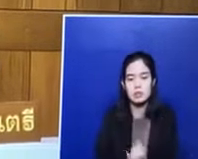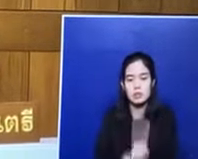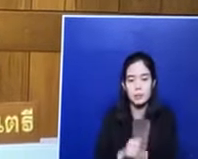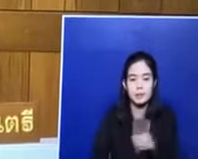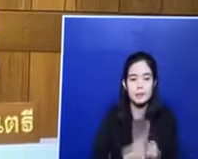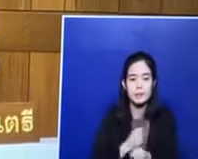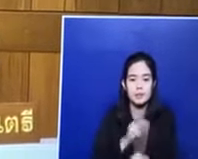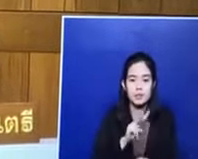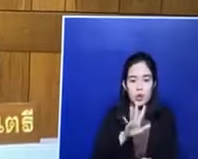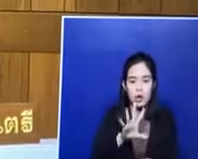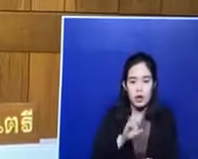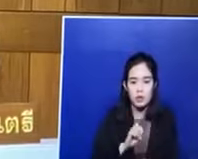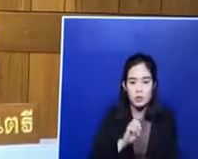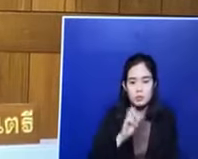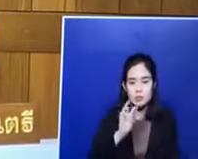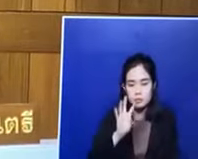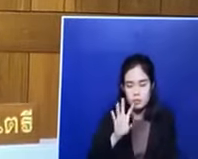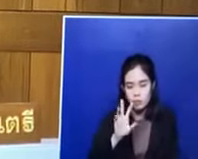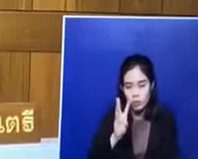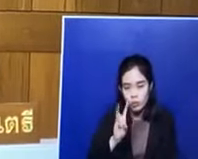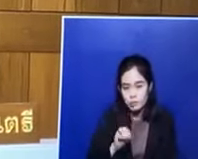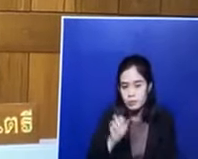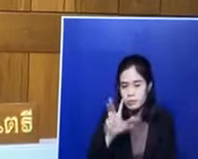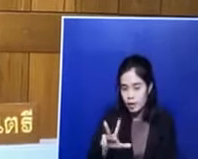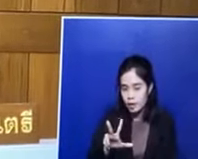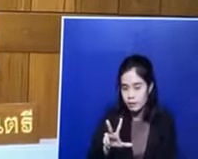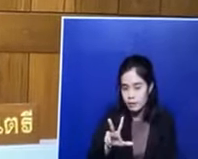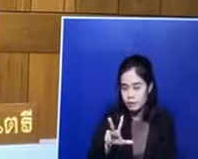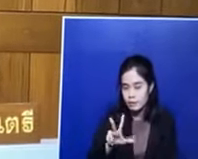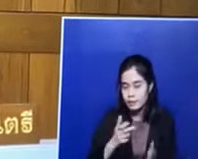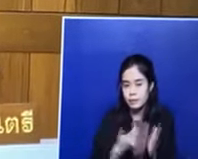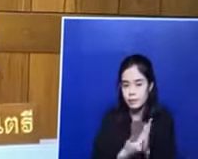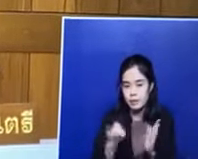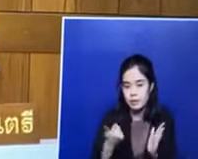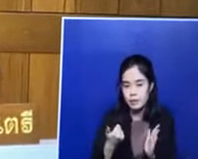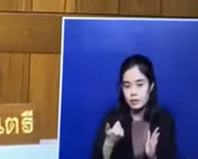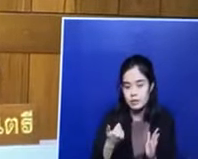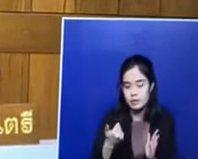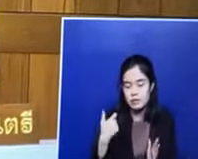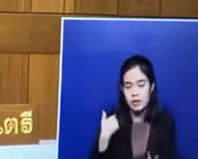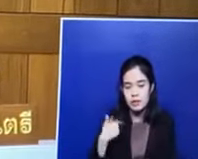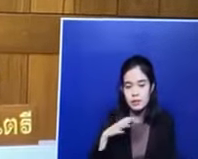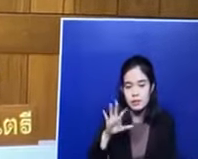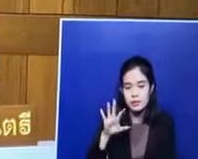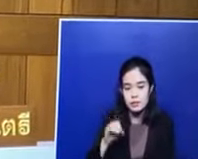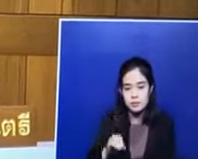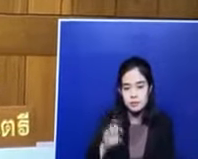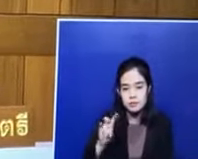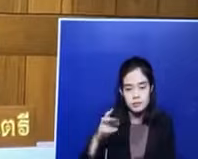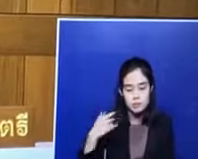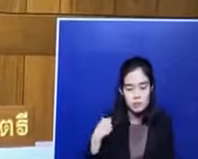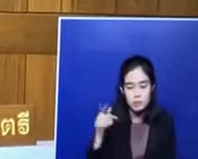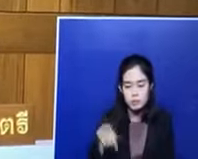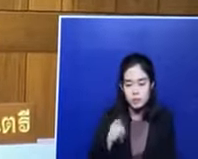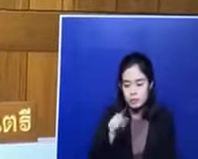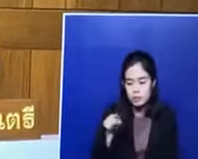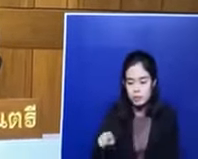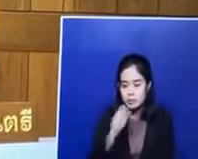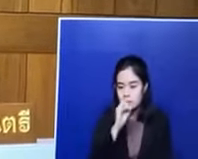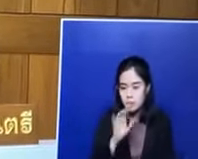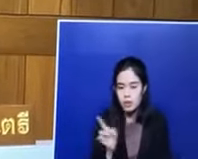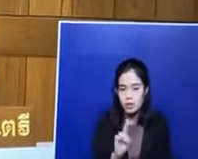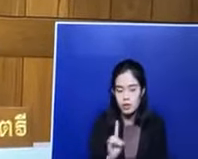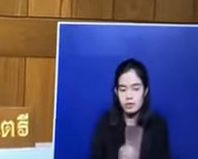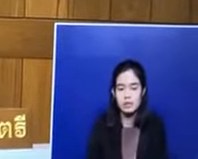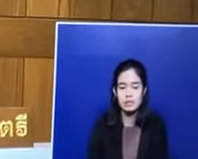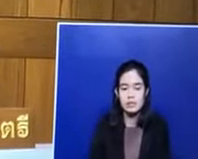ได้ 98.71% นะครับในปีงบประมาณ2557นั้นผลการจ่ายงบประมาณรายจ่ายประจำปีอยู่ที่